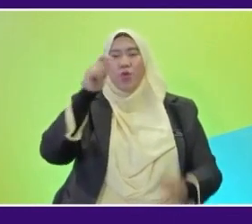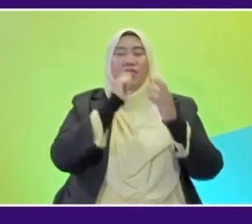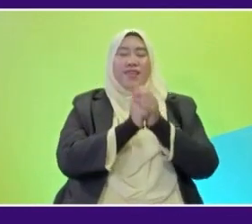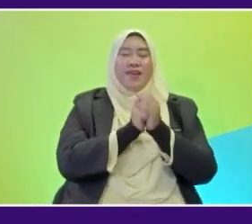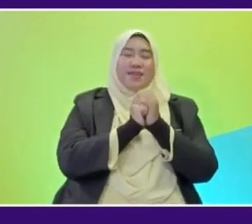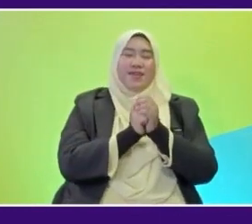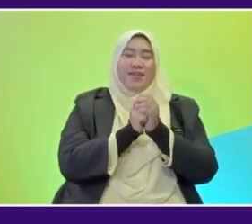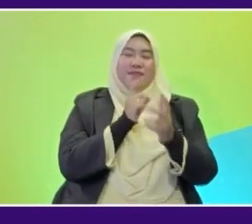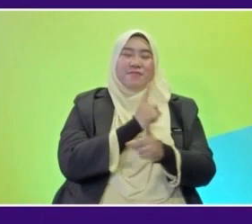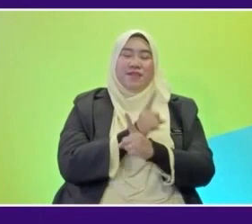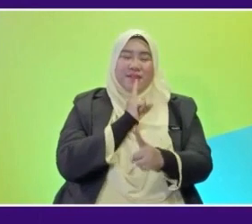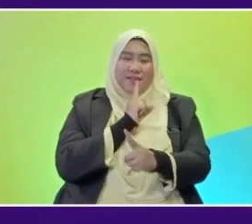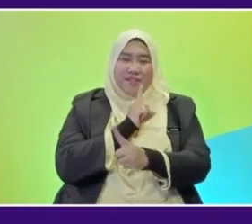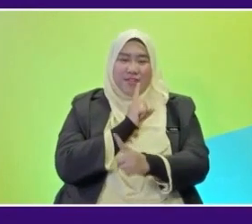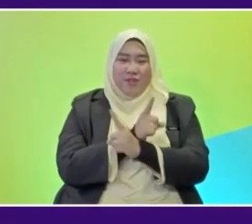13